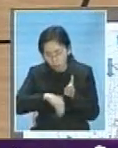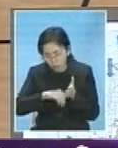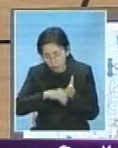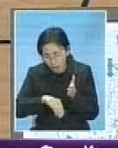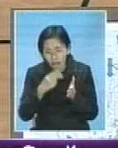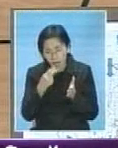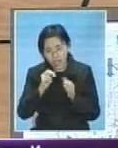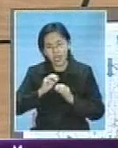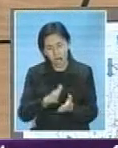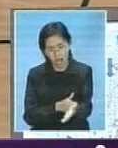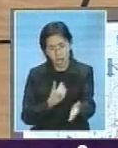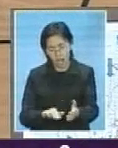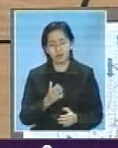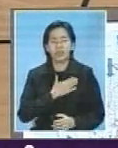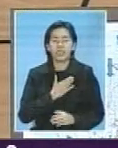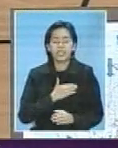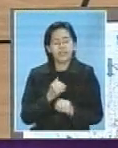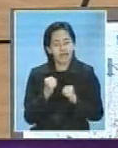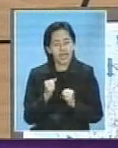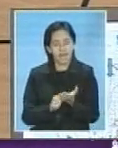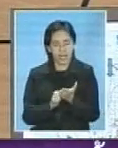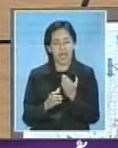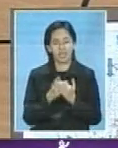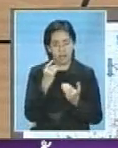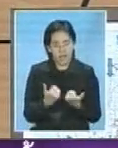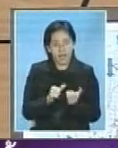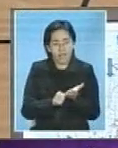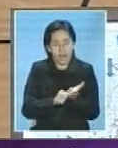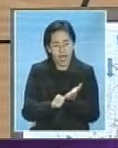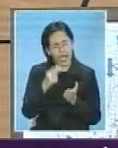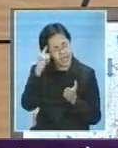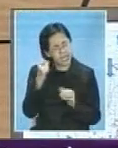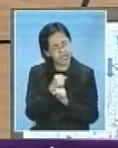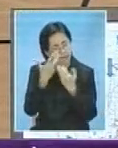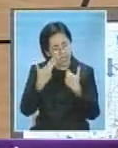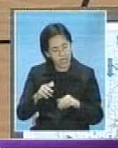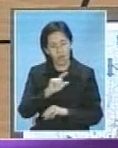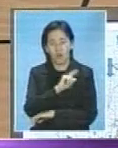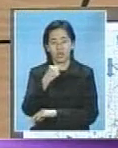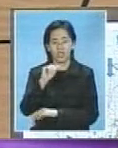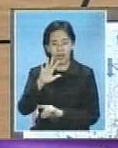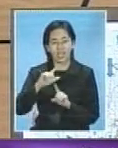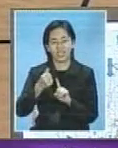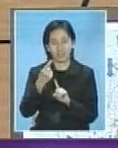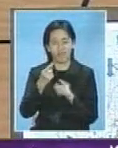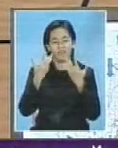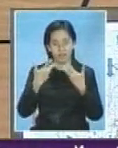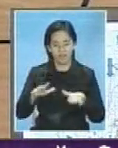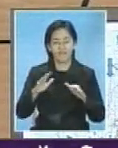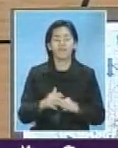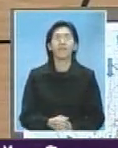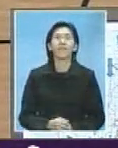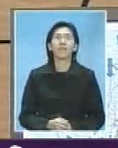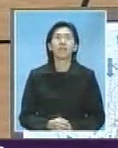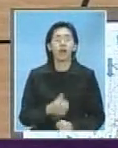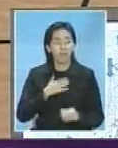งเกิดแต่จะเข้าไปดำเนินการตั้งแต่สัปดาห์นี้เป็นต้นไปคาดว่าจะเสร็จสิ้นในวันที่15พฤศจิกายนจาก